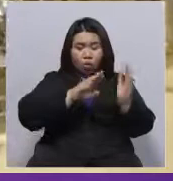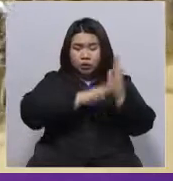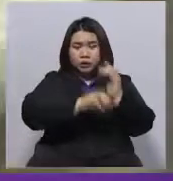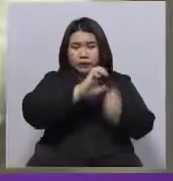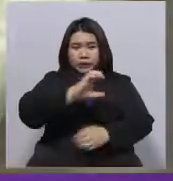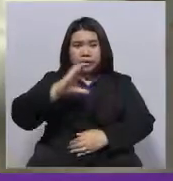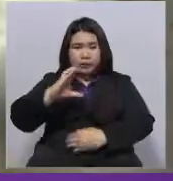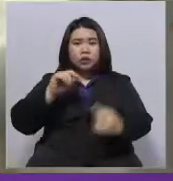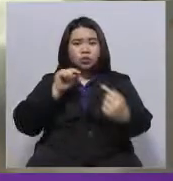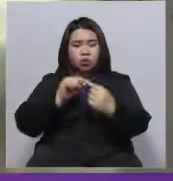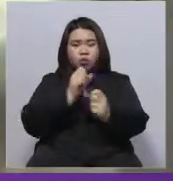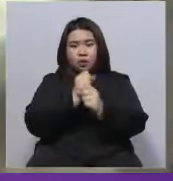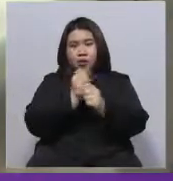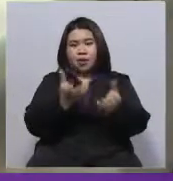ค่ะ